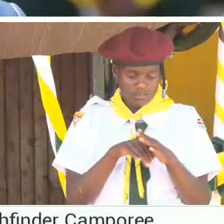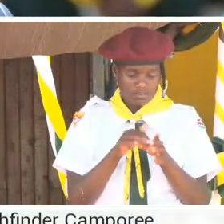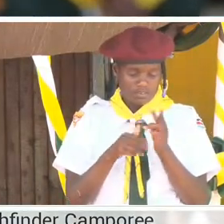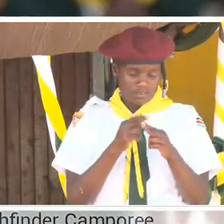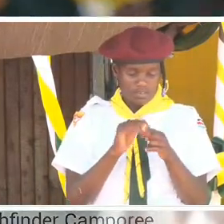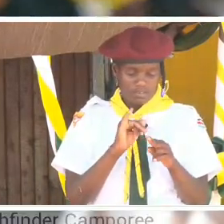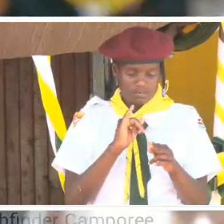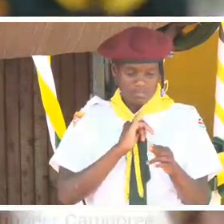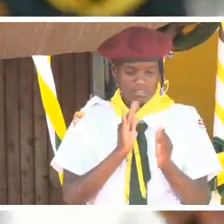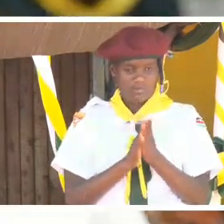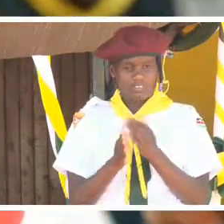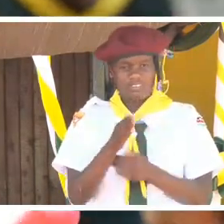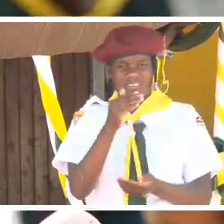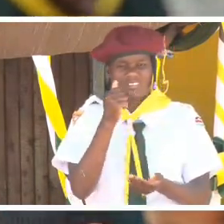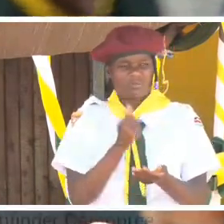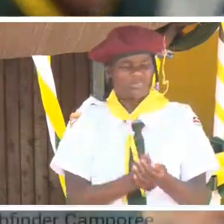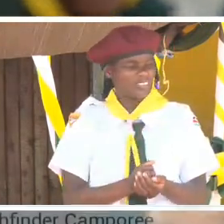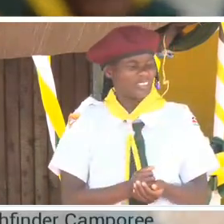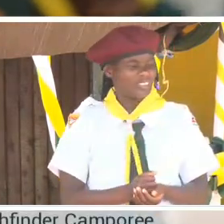wetu. Amen.